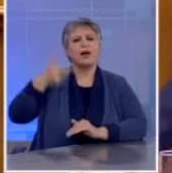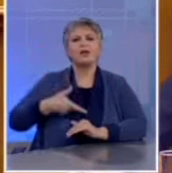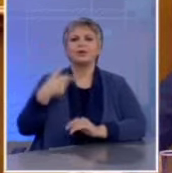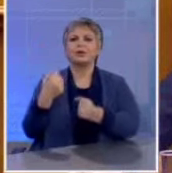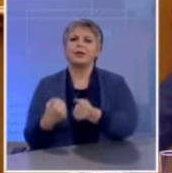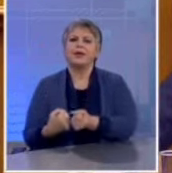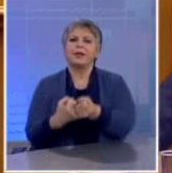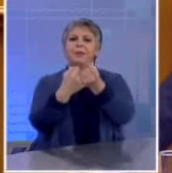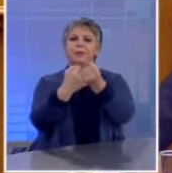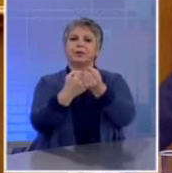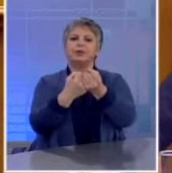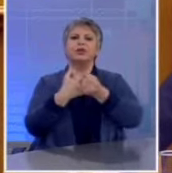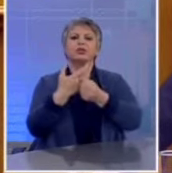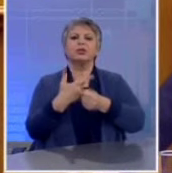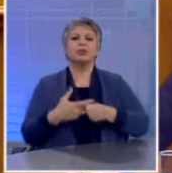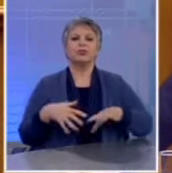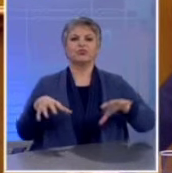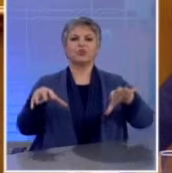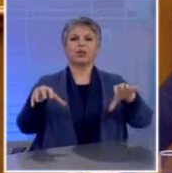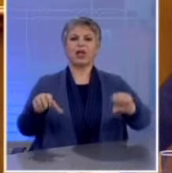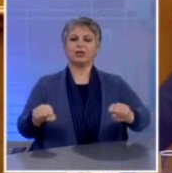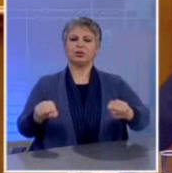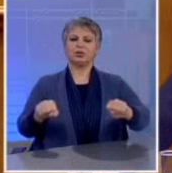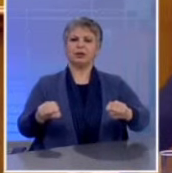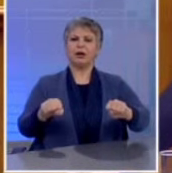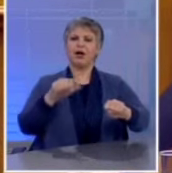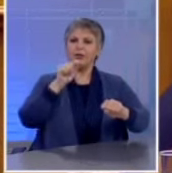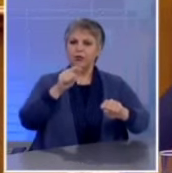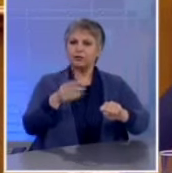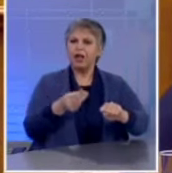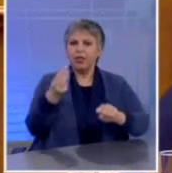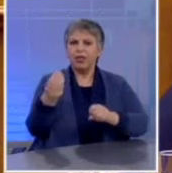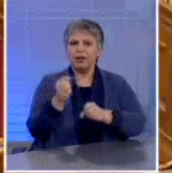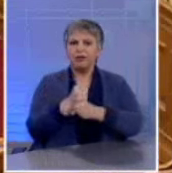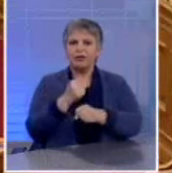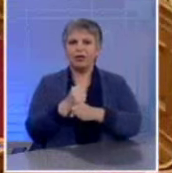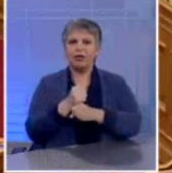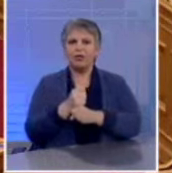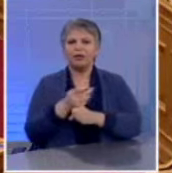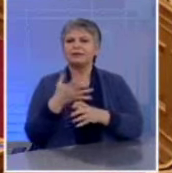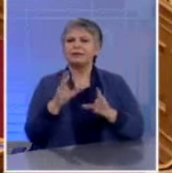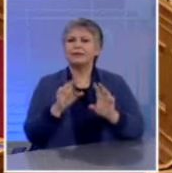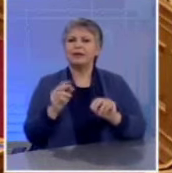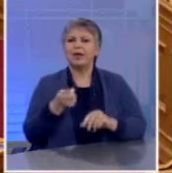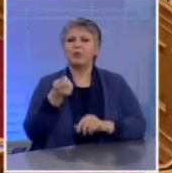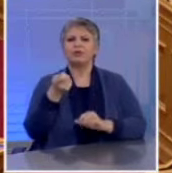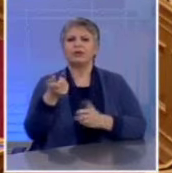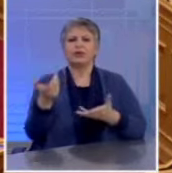του συστήματος εξουσίας που τα τρέφει. Αυτή είναι η πραγματικότητα. Και την ίδια